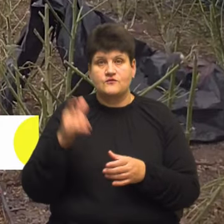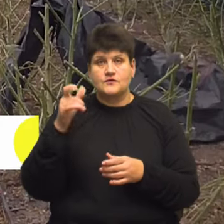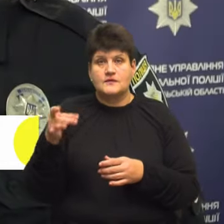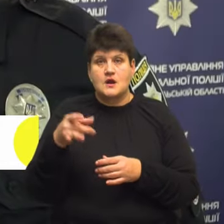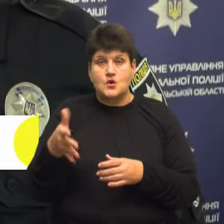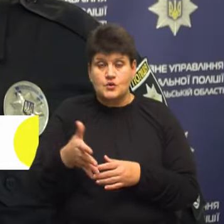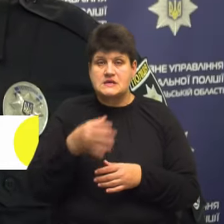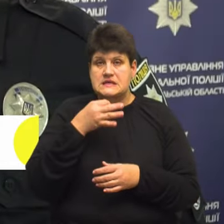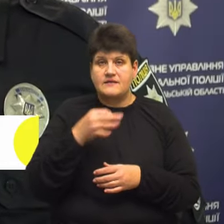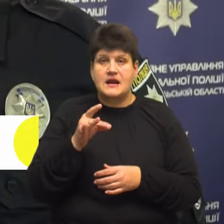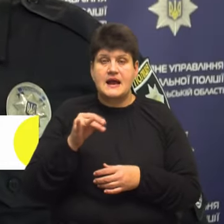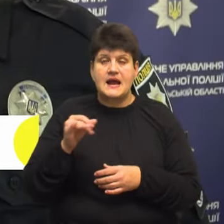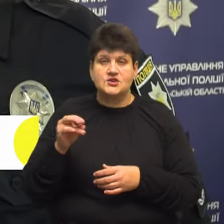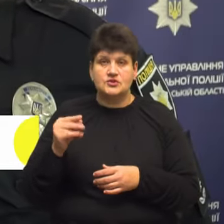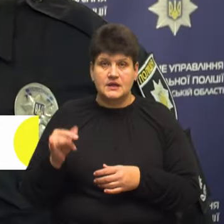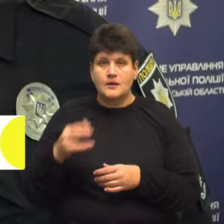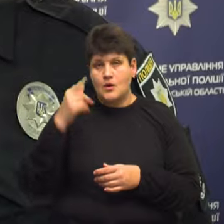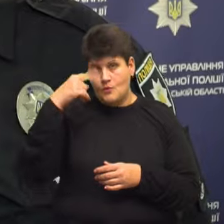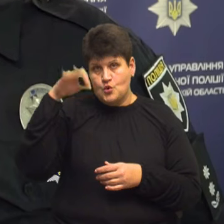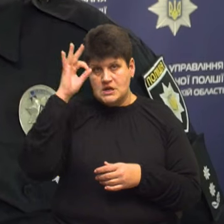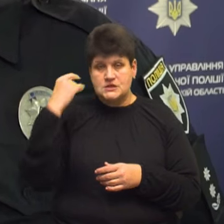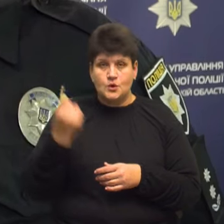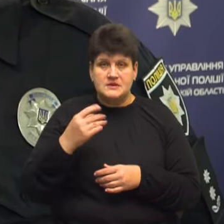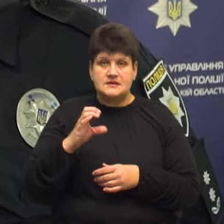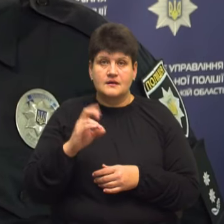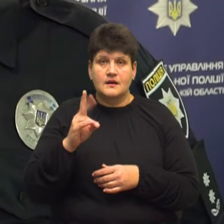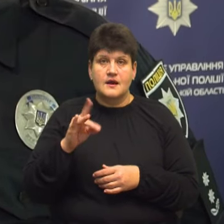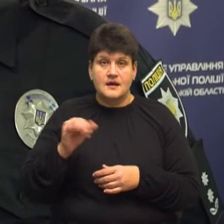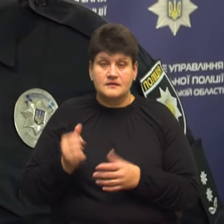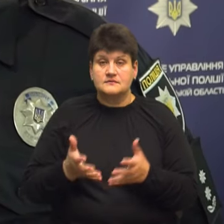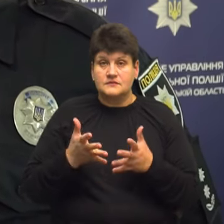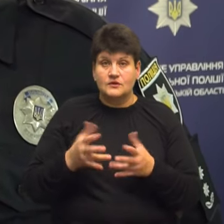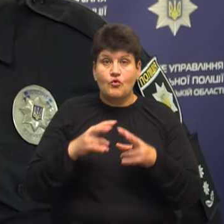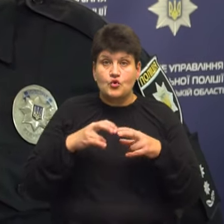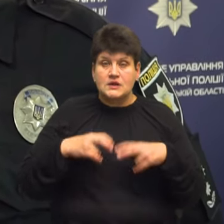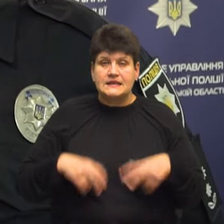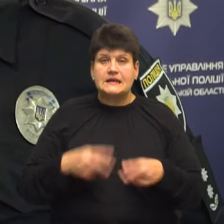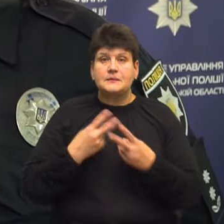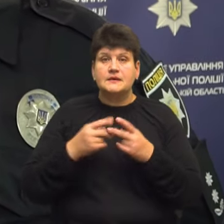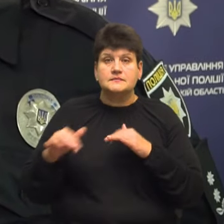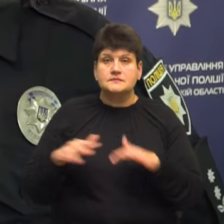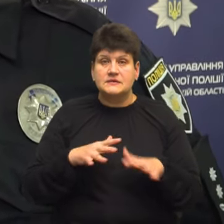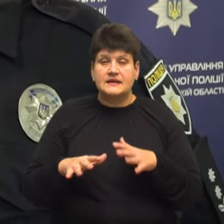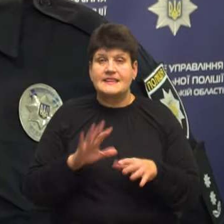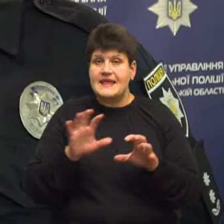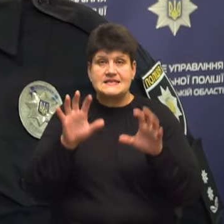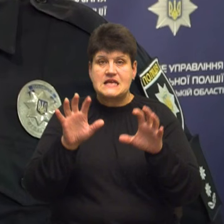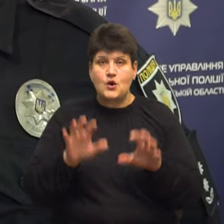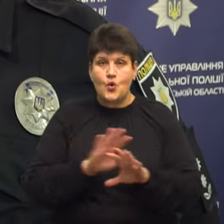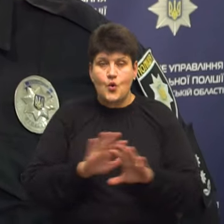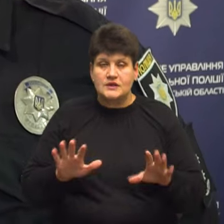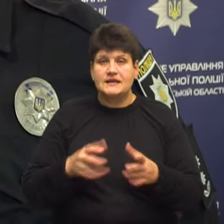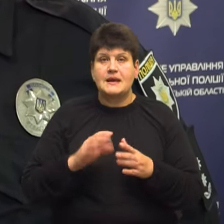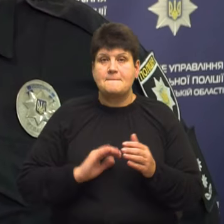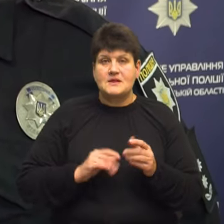району, повідомив речник Нацполіції області Сергій Крета. Як з'ясувалося в ході розслідування кримінального провадження, незаконний бізнес організував